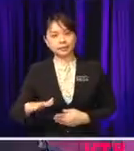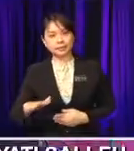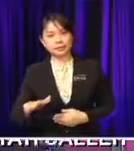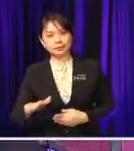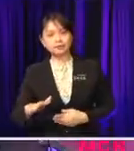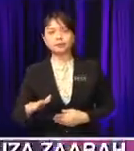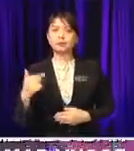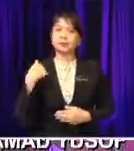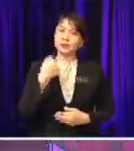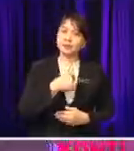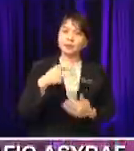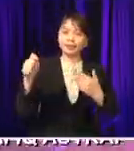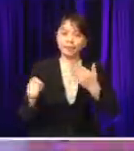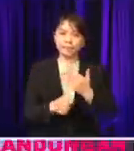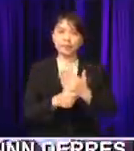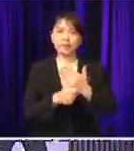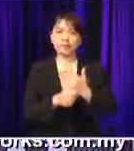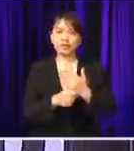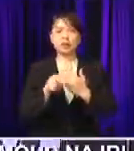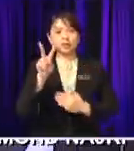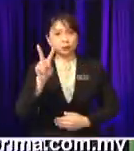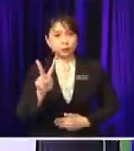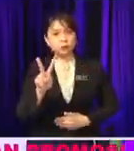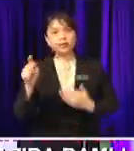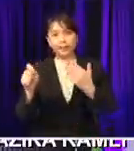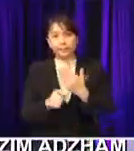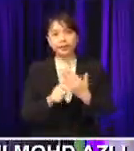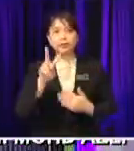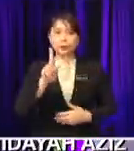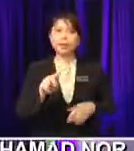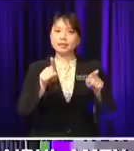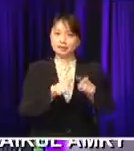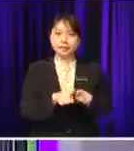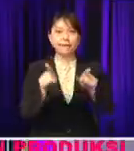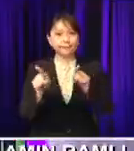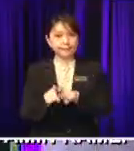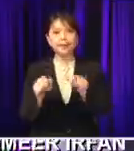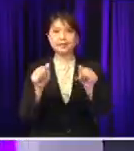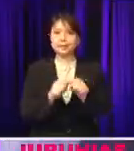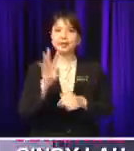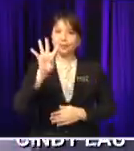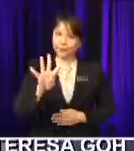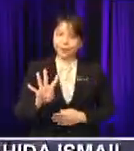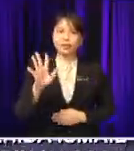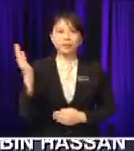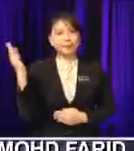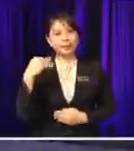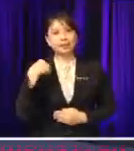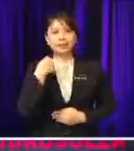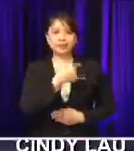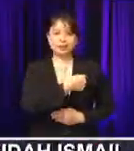jungkit tetambah dua tambah dua sama dengan 4 Mari kita